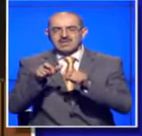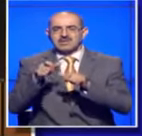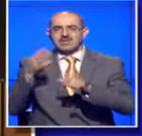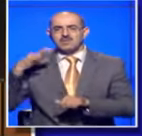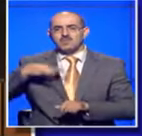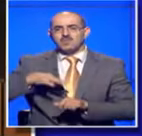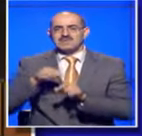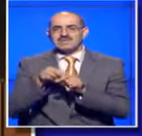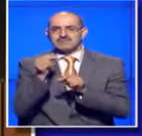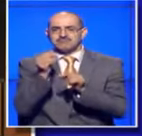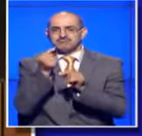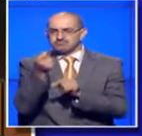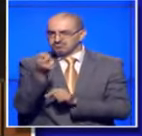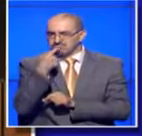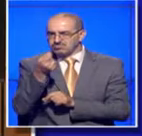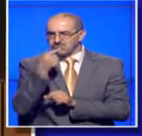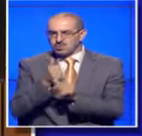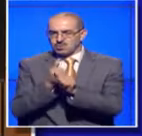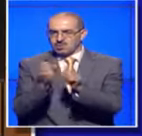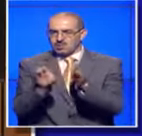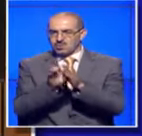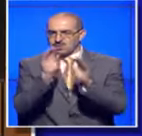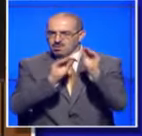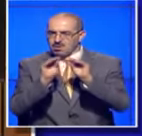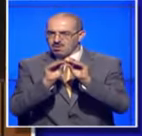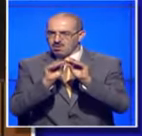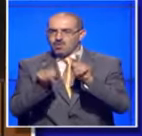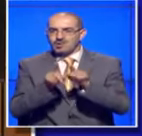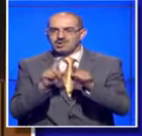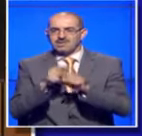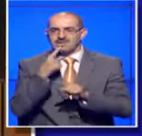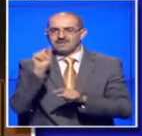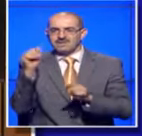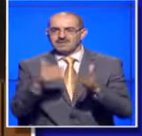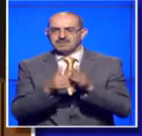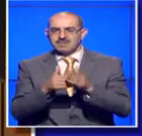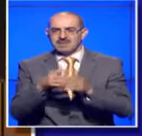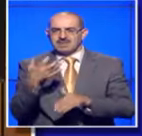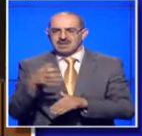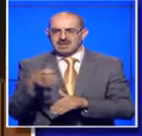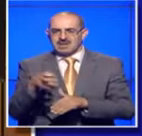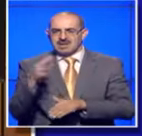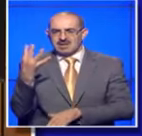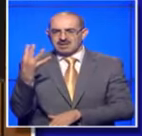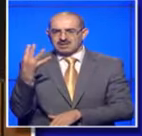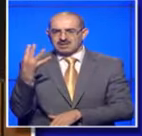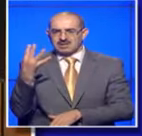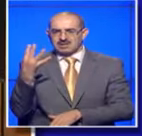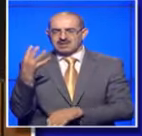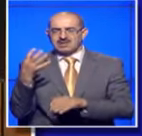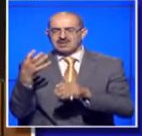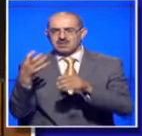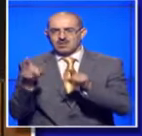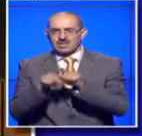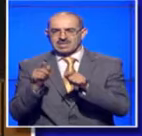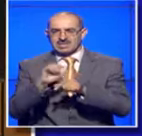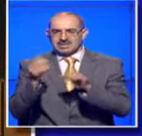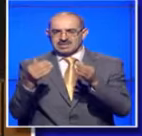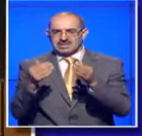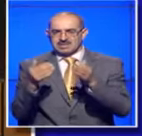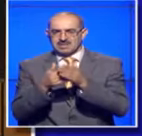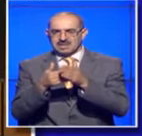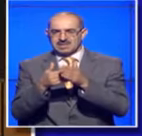من العلاج حسب البروتوكول المعمول به عددهم 20,904، منهم